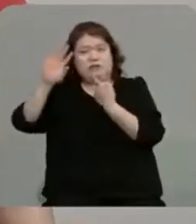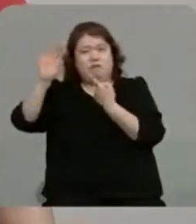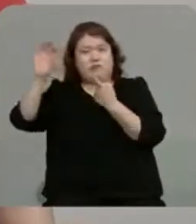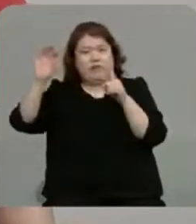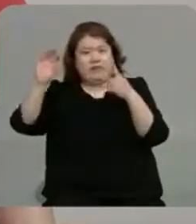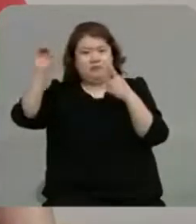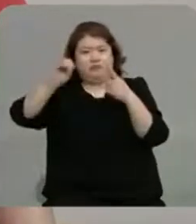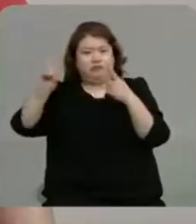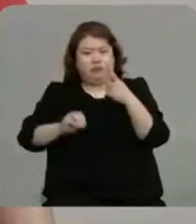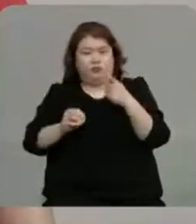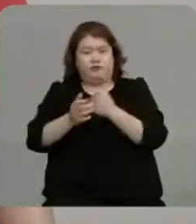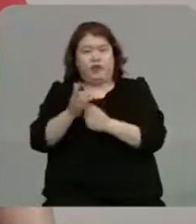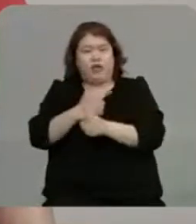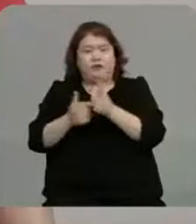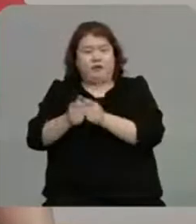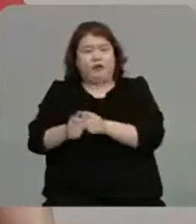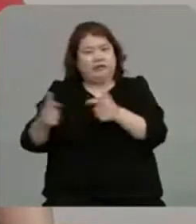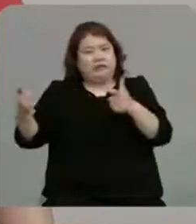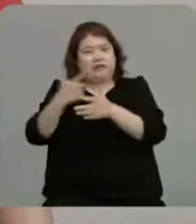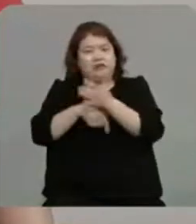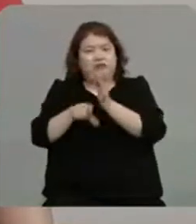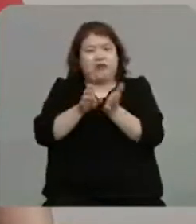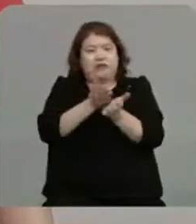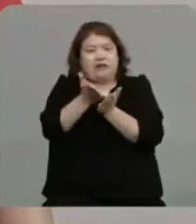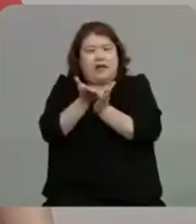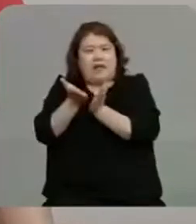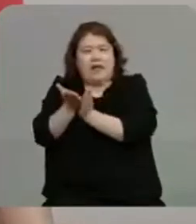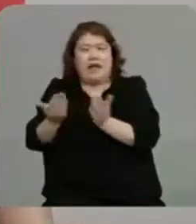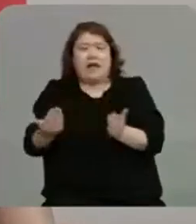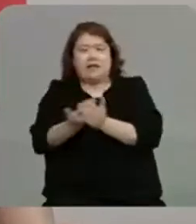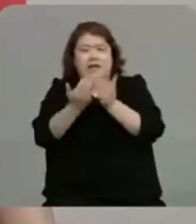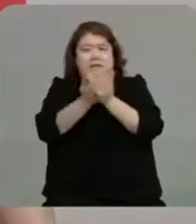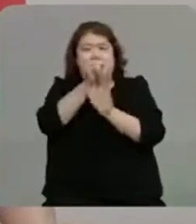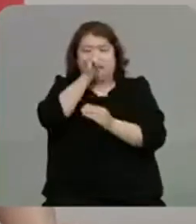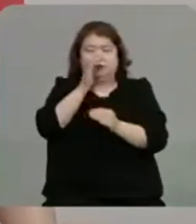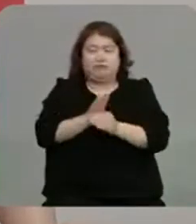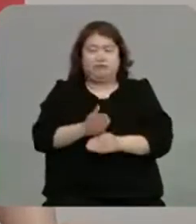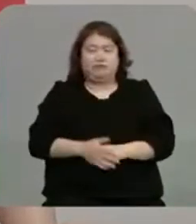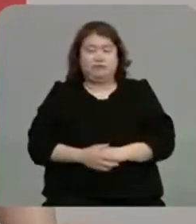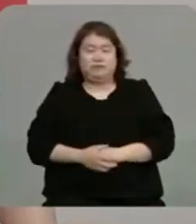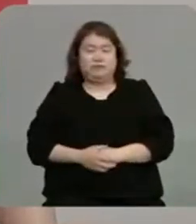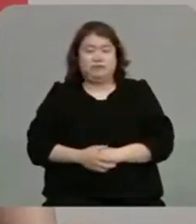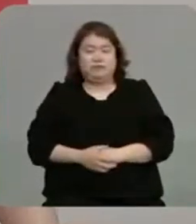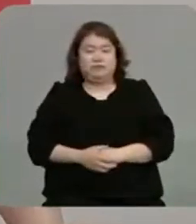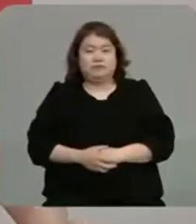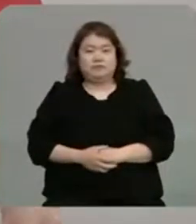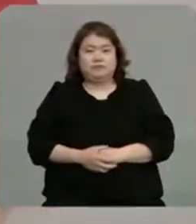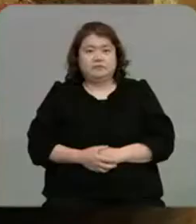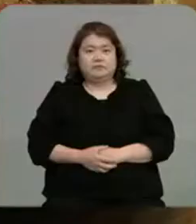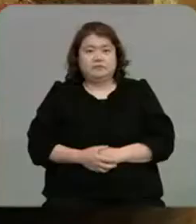못해서 자급률을 높이기 위한 다양한 품종 개발이 이뤄지고 있습니다. 조경모 기자입니다.